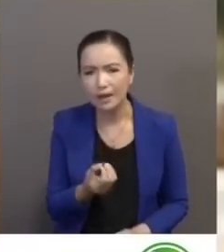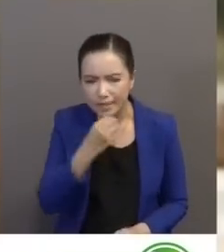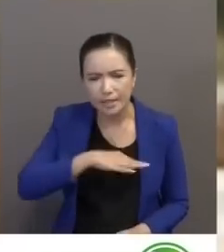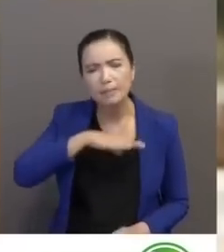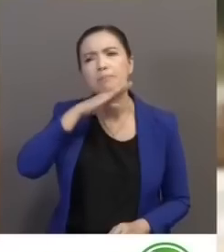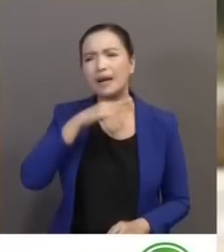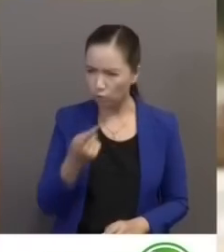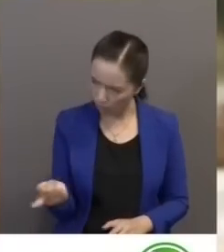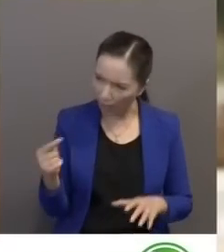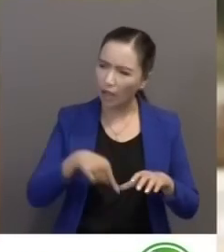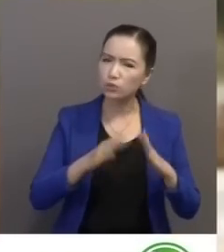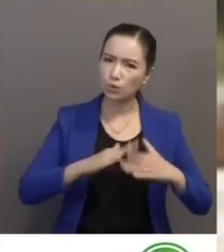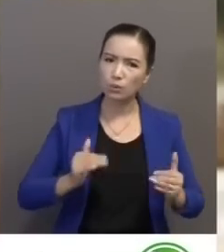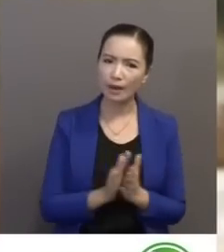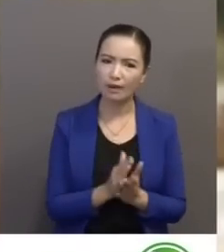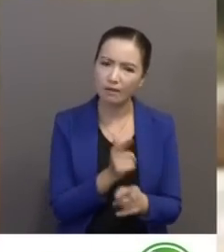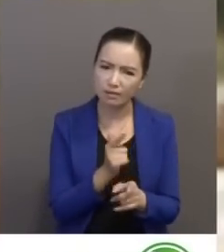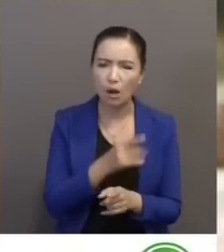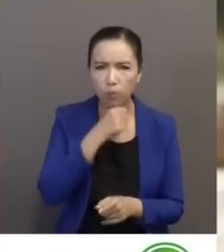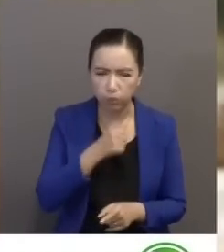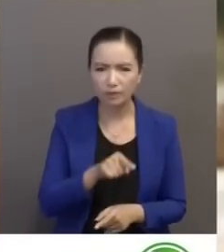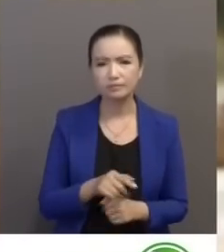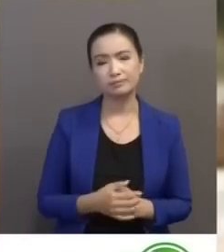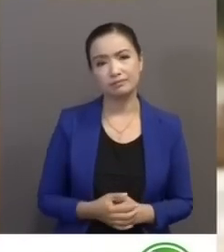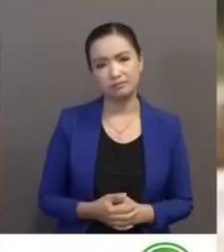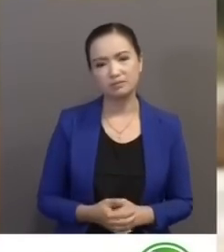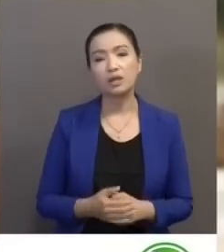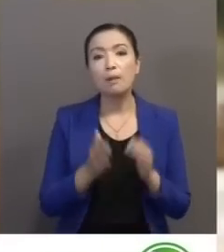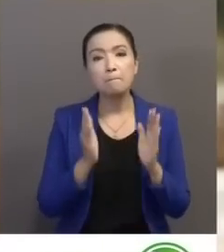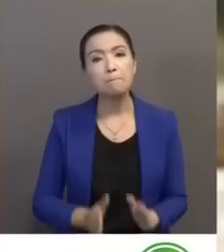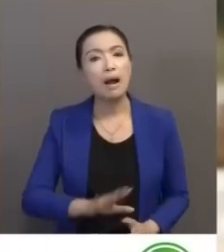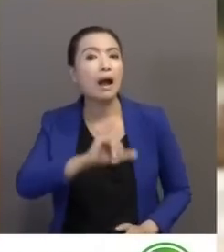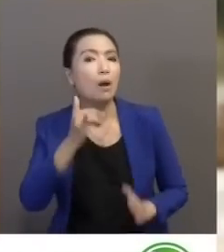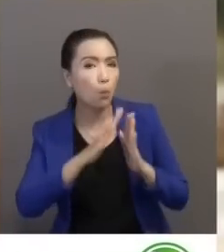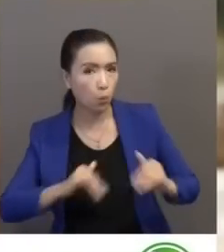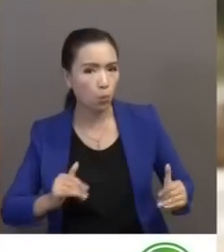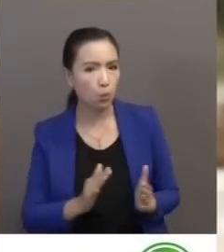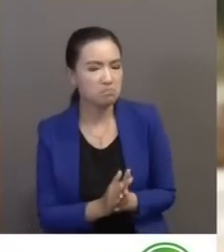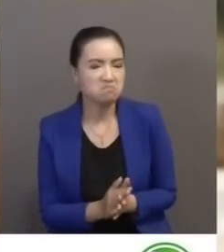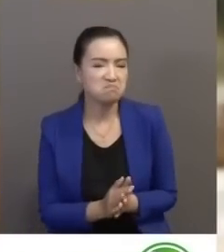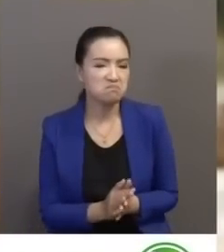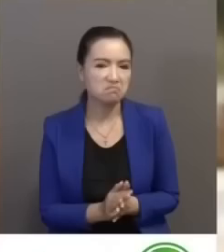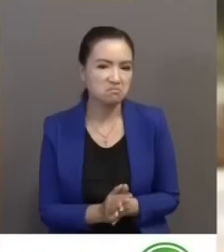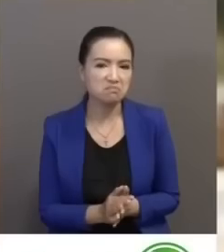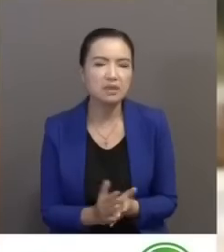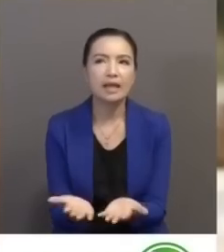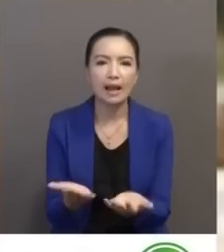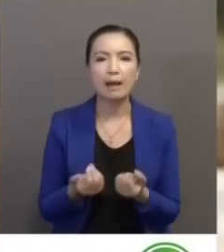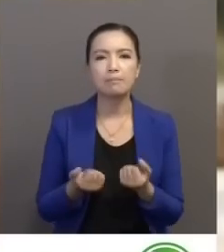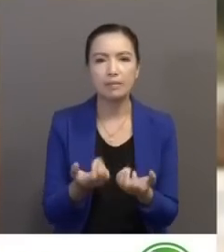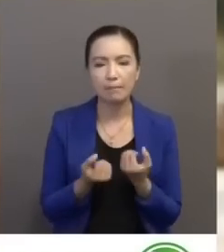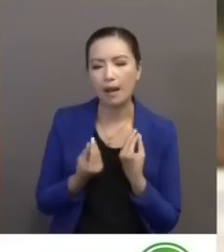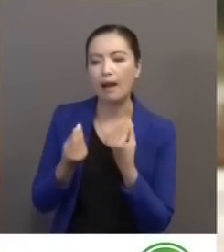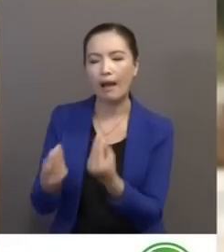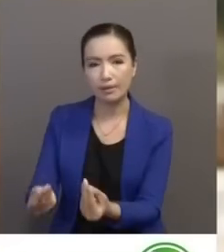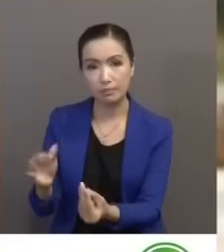างสิคือบางวัดนี่เอาแต่รับอย่างเดียวให้ไม่มีเ